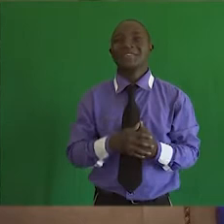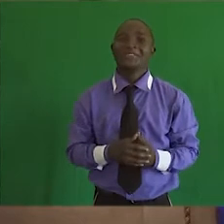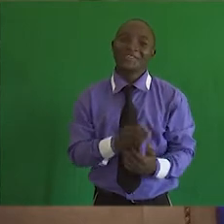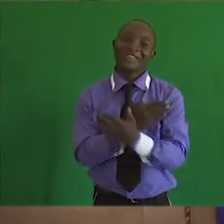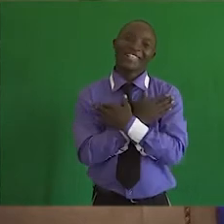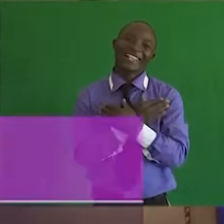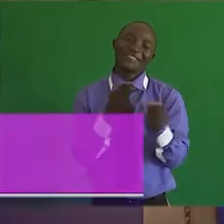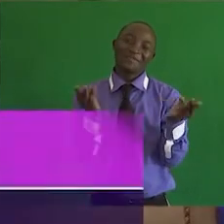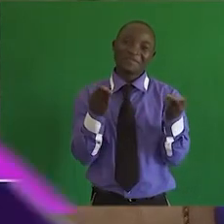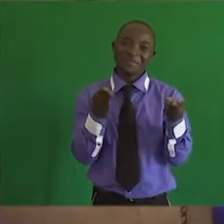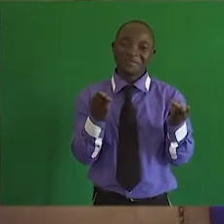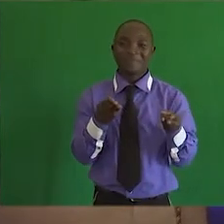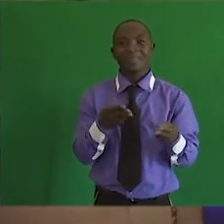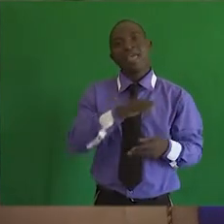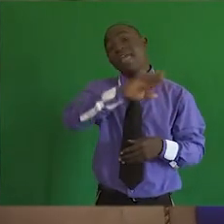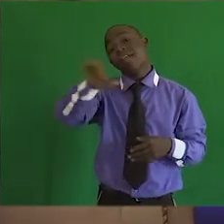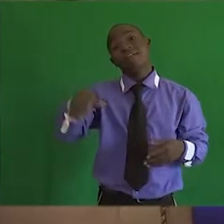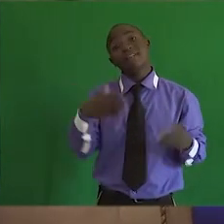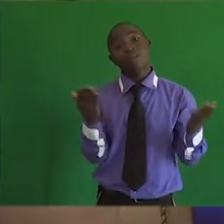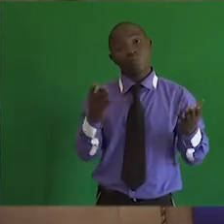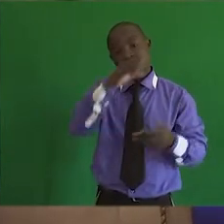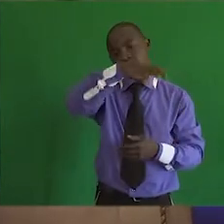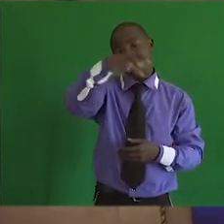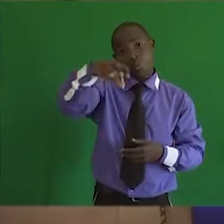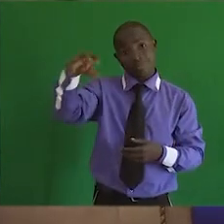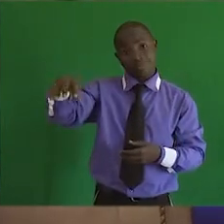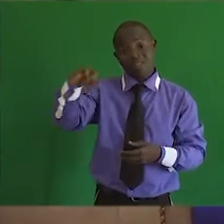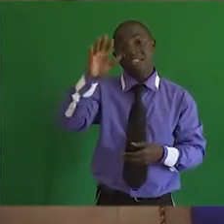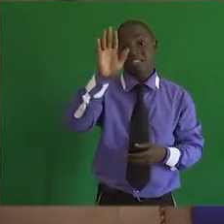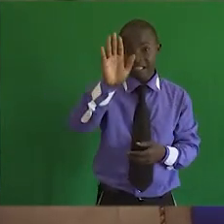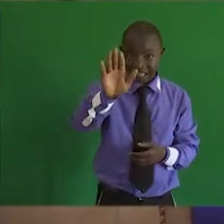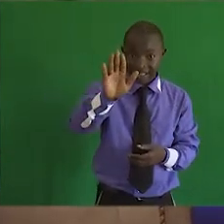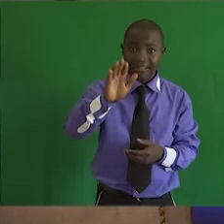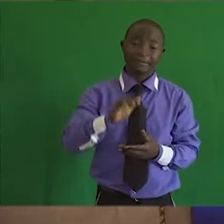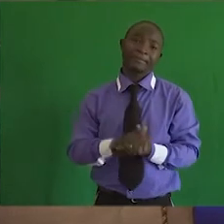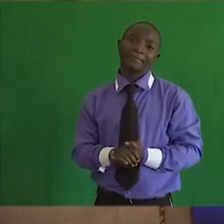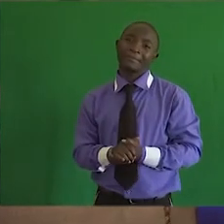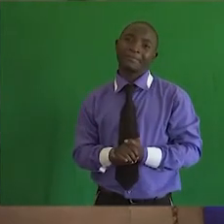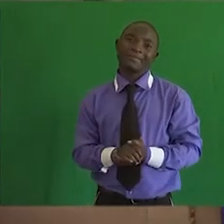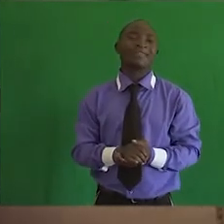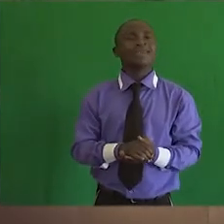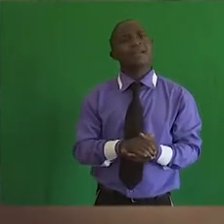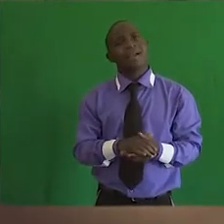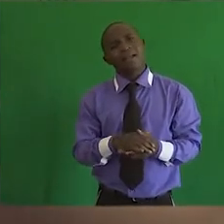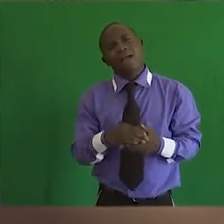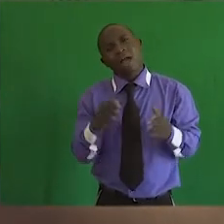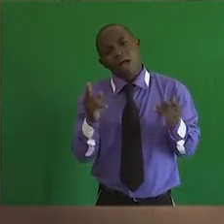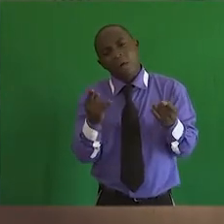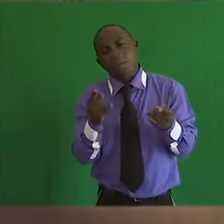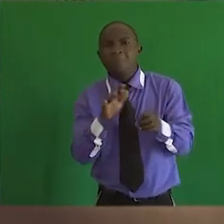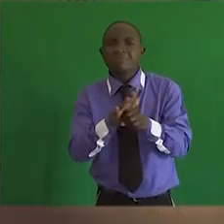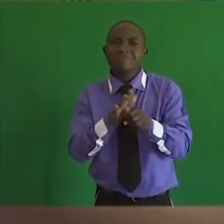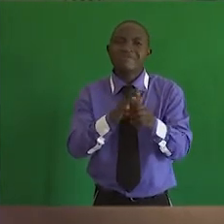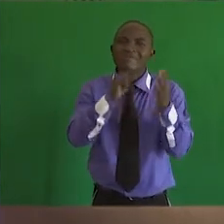Maita enyo adikani, imimi kwa mugere ikoko, daita inzi mumake, hamu inivyo nyuma ewa winisangani. Kana